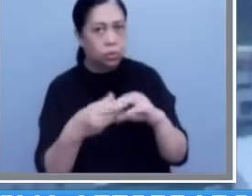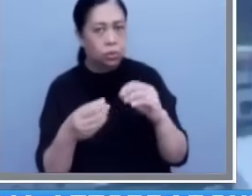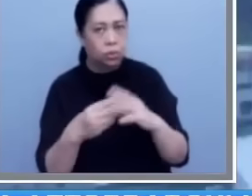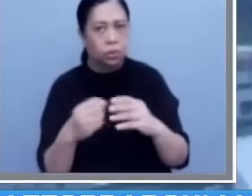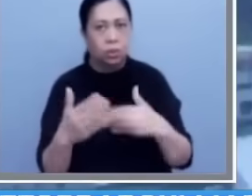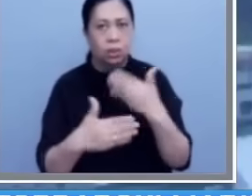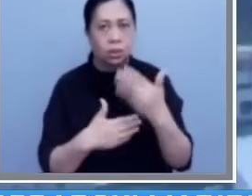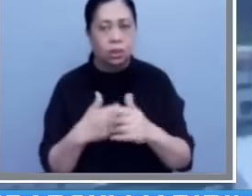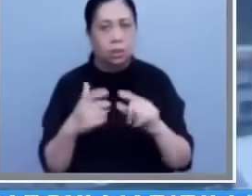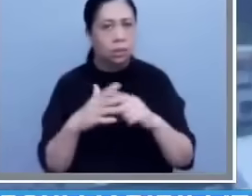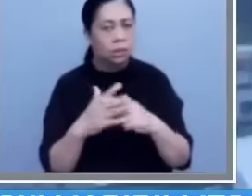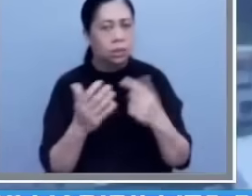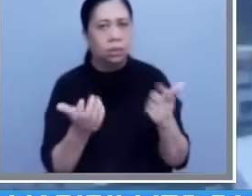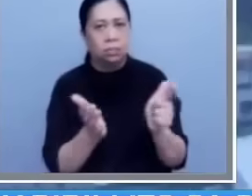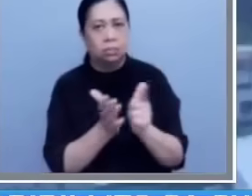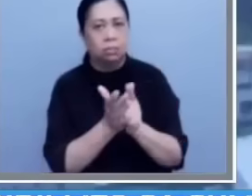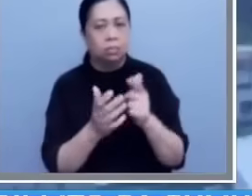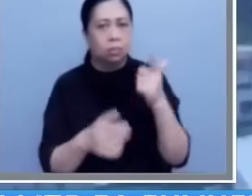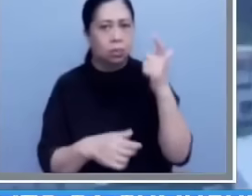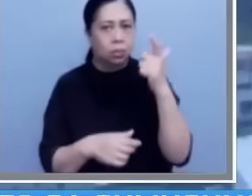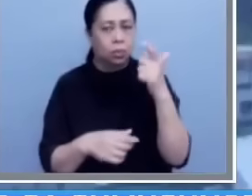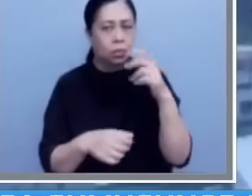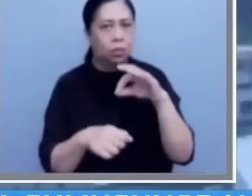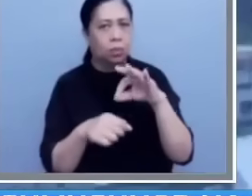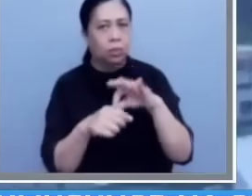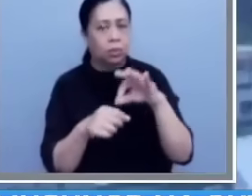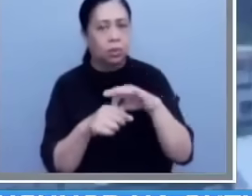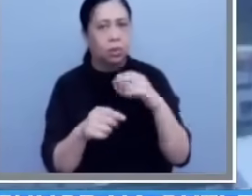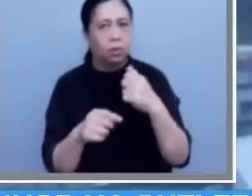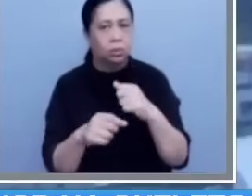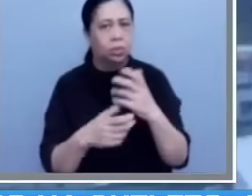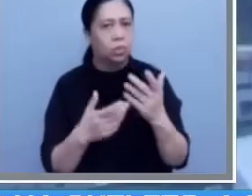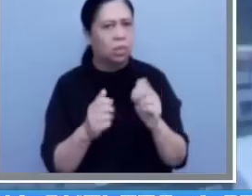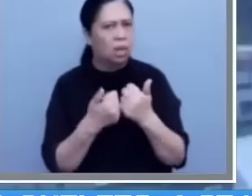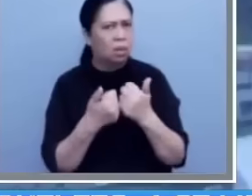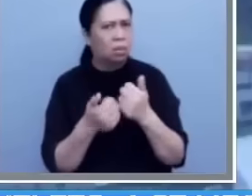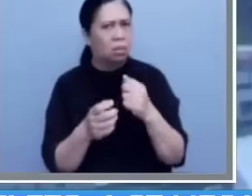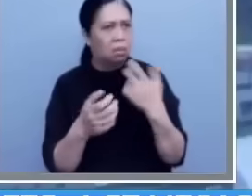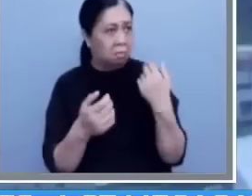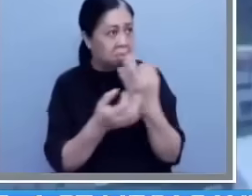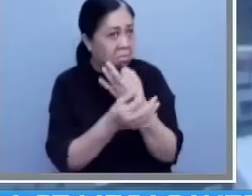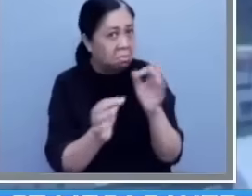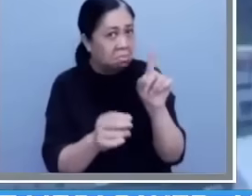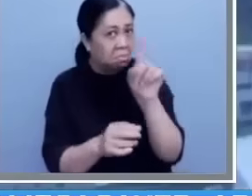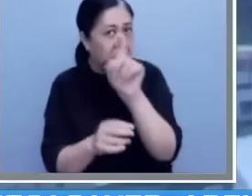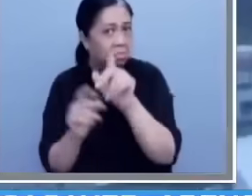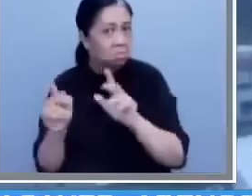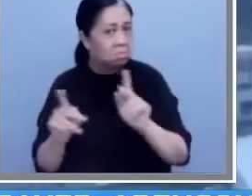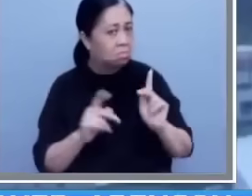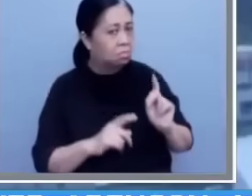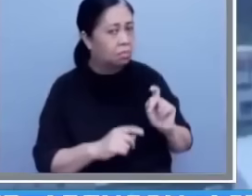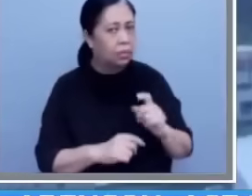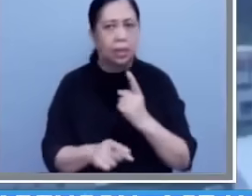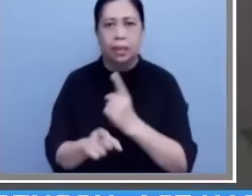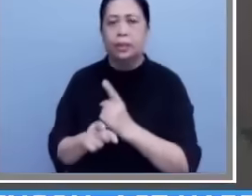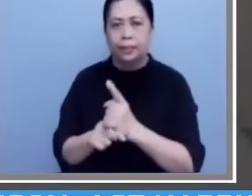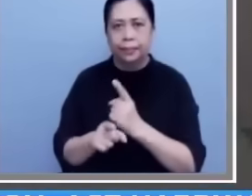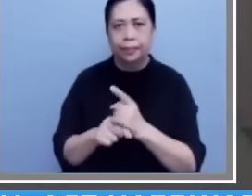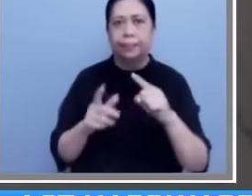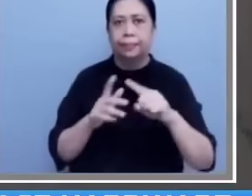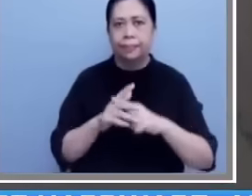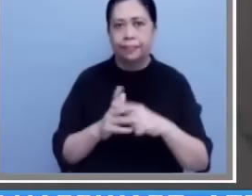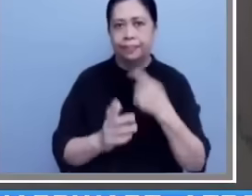ng election gun ban. Paano po paigtingin ng PNP yung pagpapatupad nito at may exemption po ba rito? Tama po sir, nagsimula na po